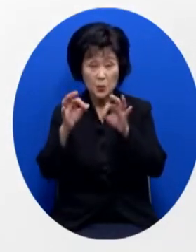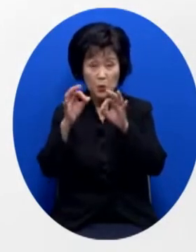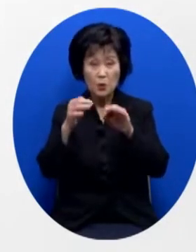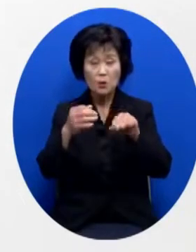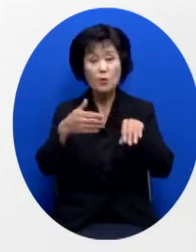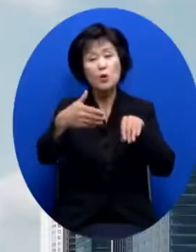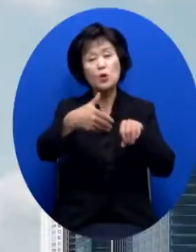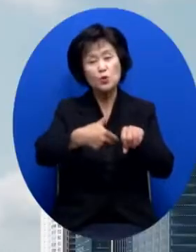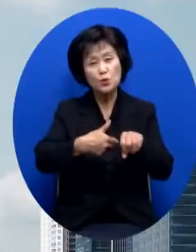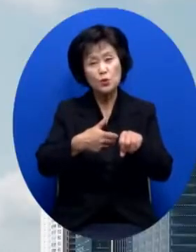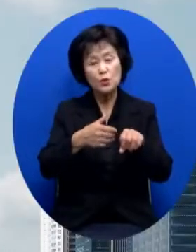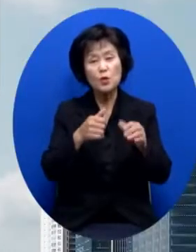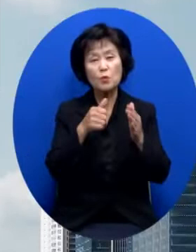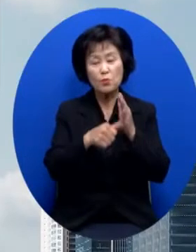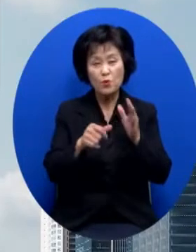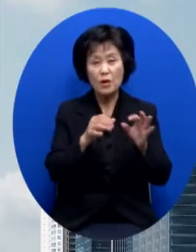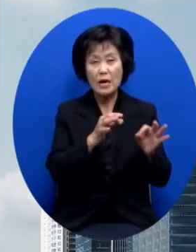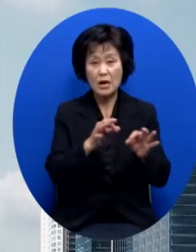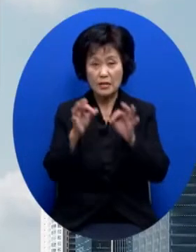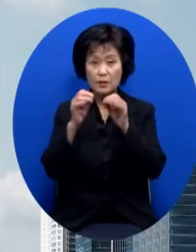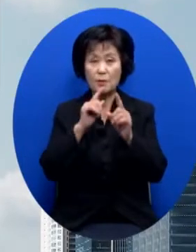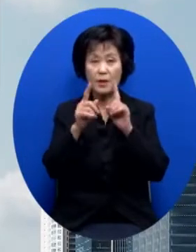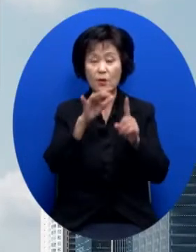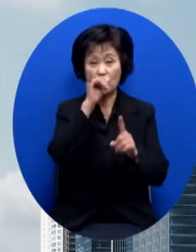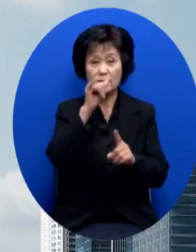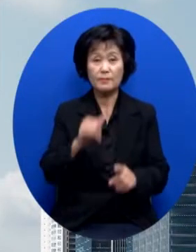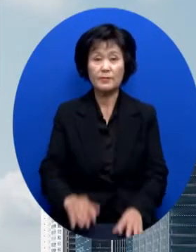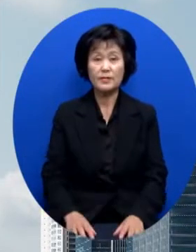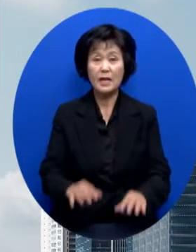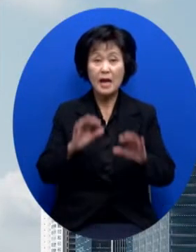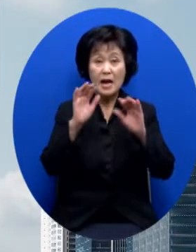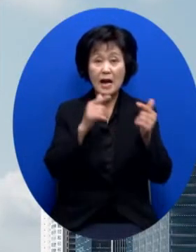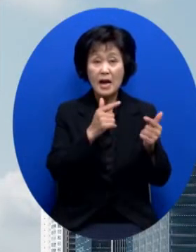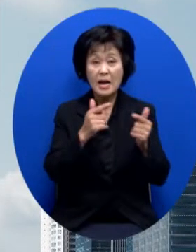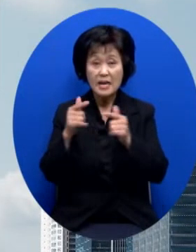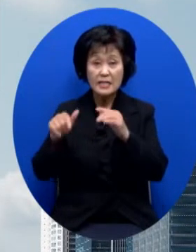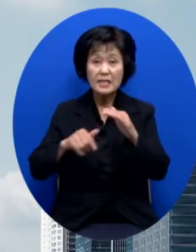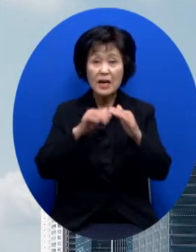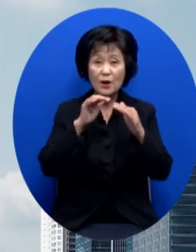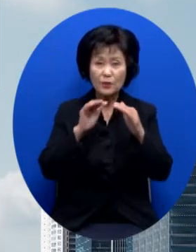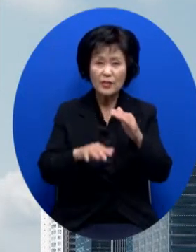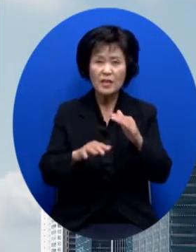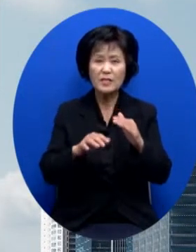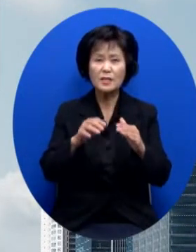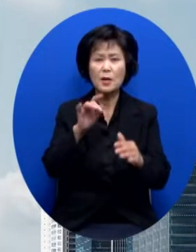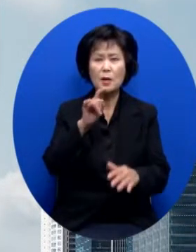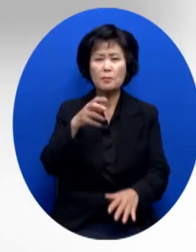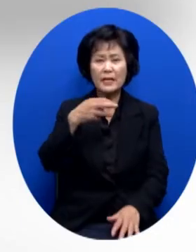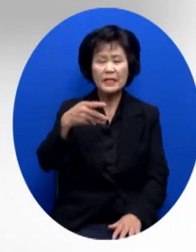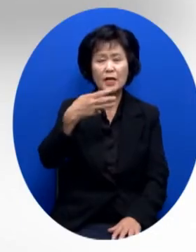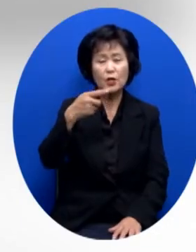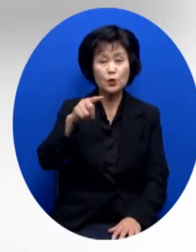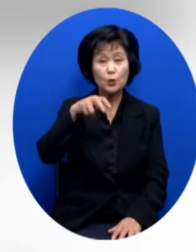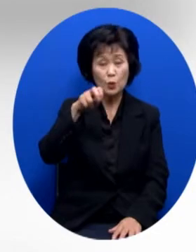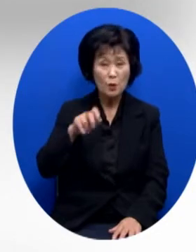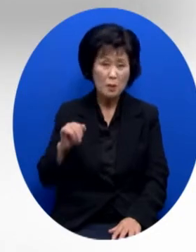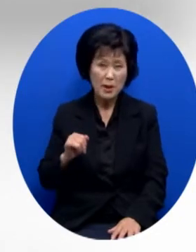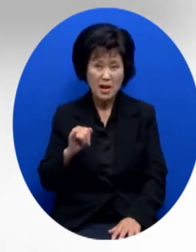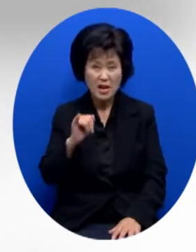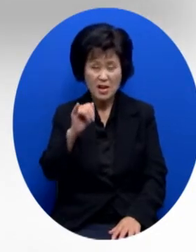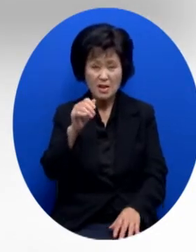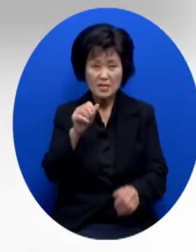설명했습니다. 아이들 사이에서 사람 메타뉴모 바이러스가 확산하고 있습니다.